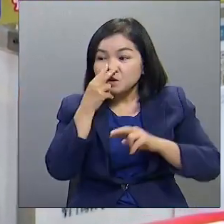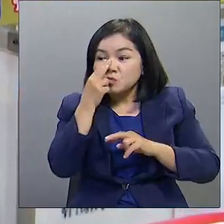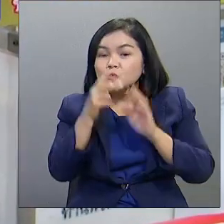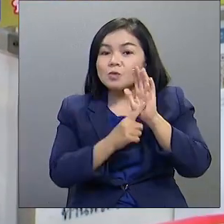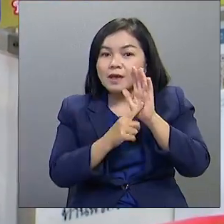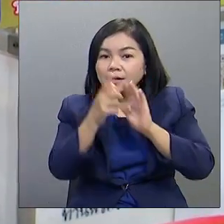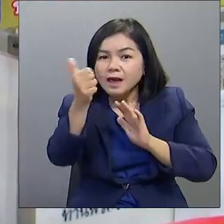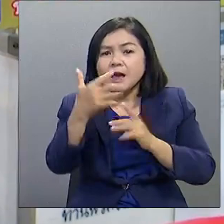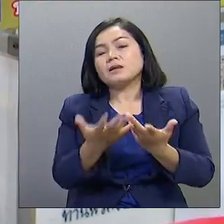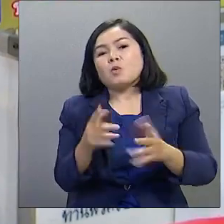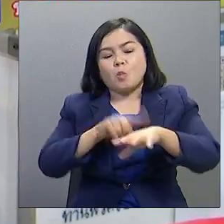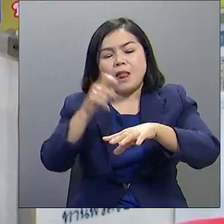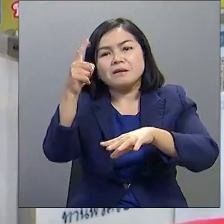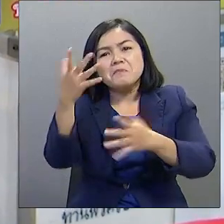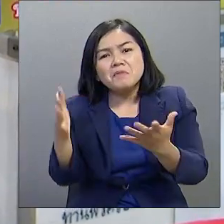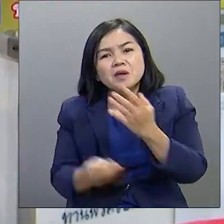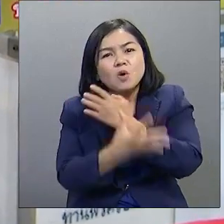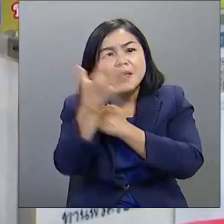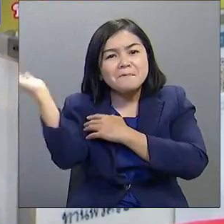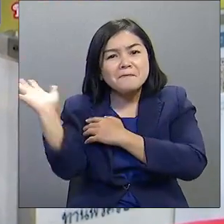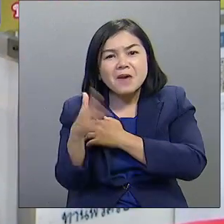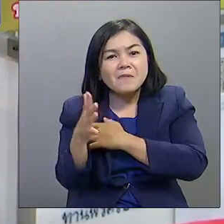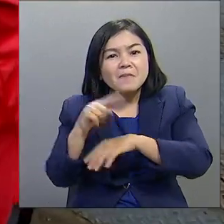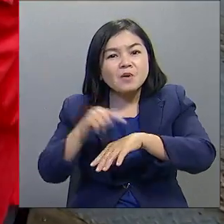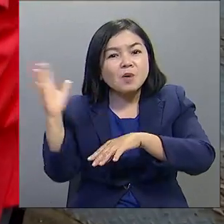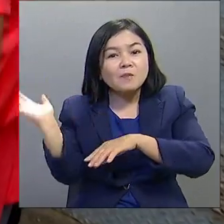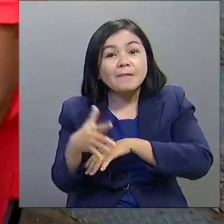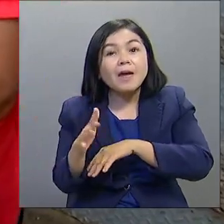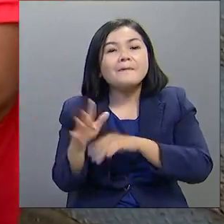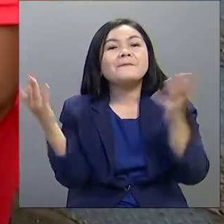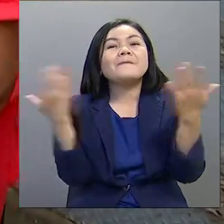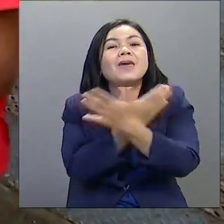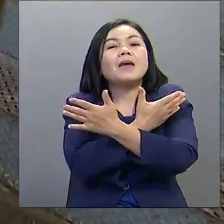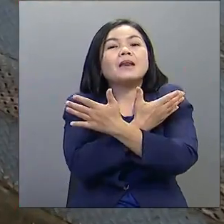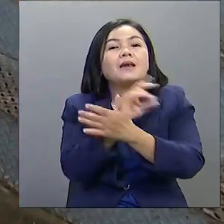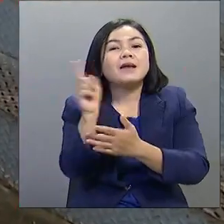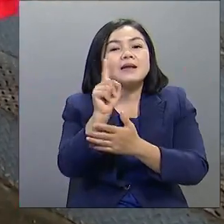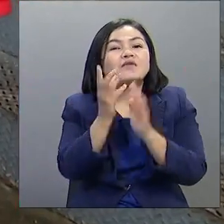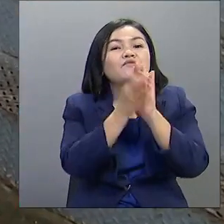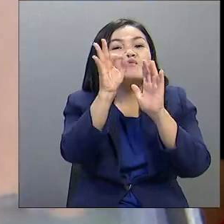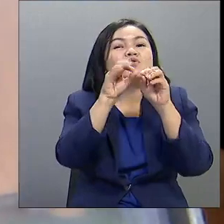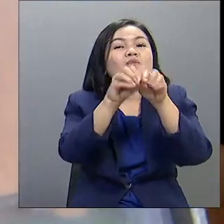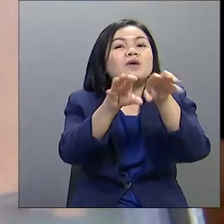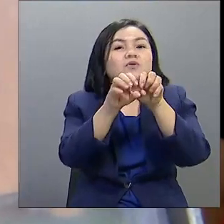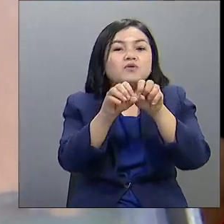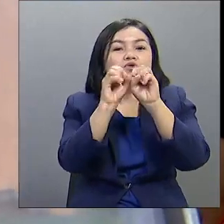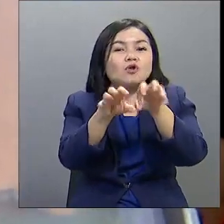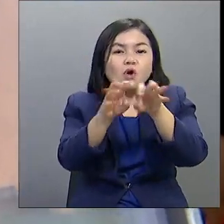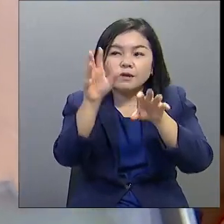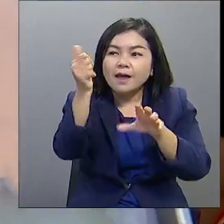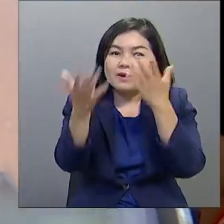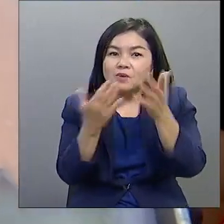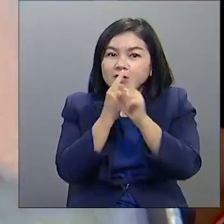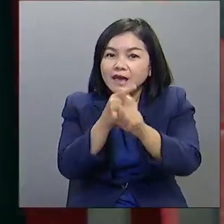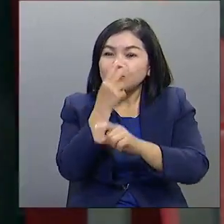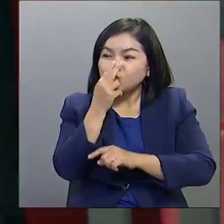สำหรับคนที่ไม่มีเวลาไม่มีโอกาสที่จะมาเราก็สอนทางโซเชียลครับผมพอไปติดตามเราในช่องทางต่างๆอะไรต่างๆก็เข้า